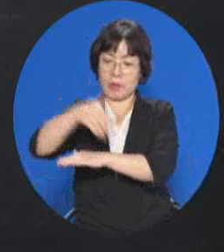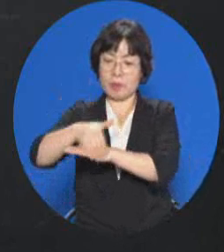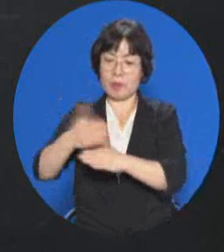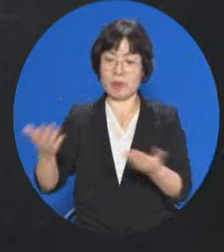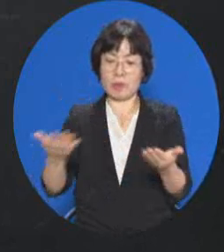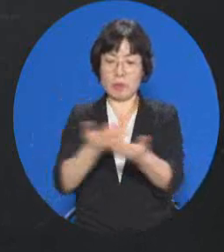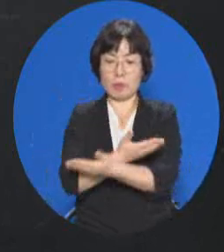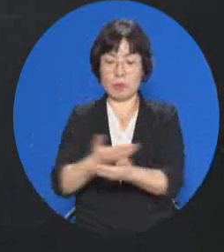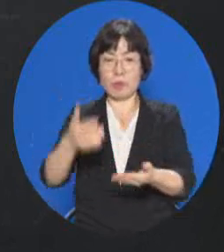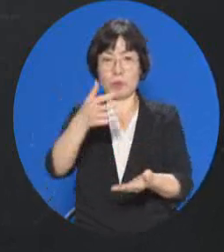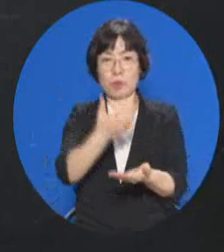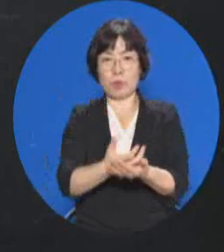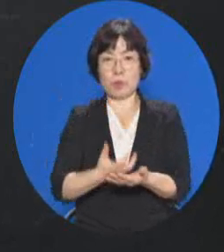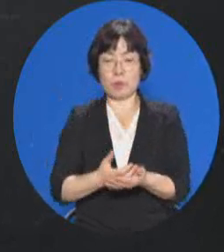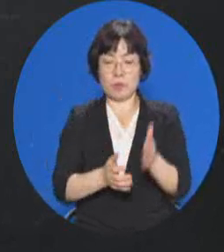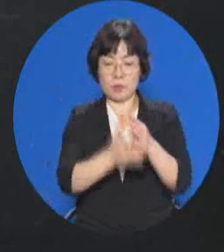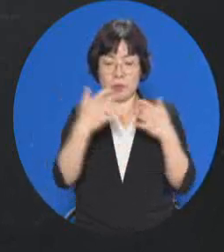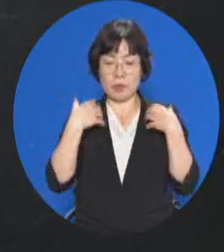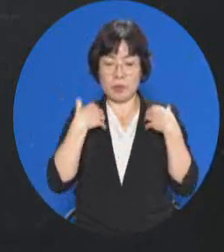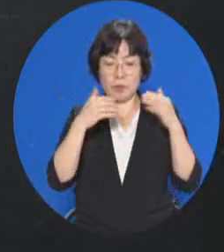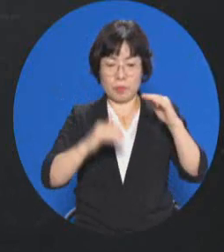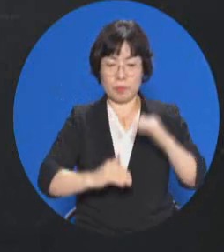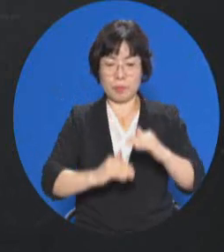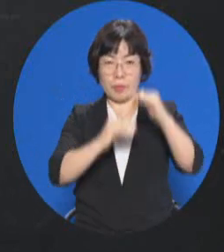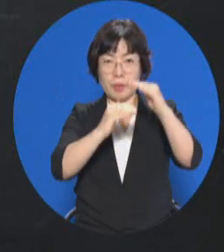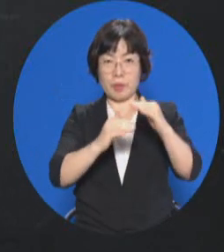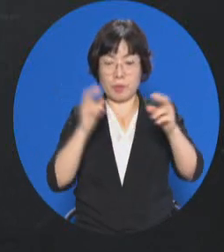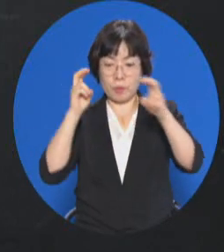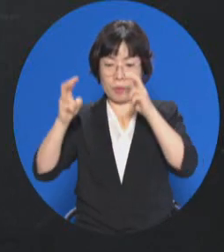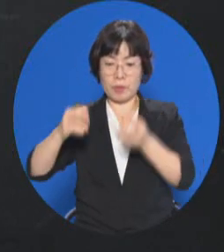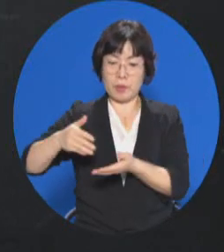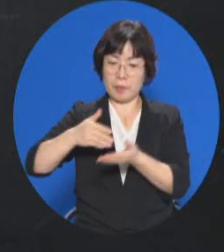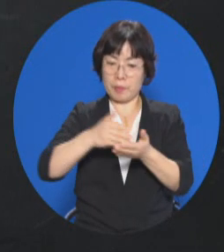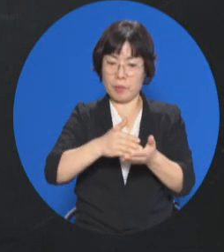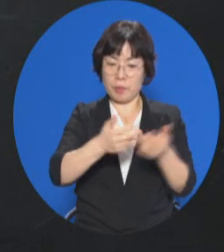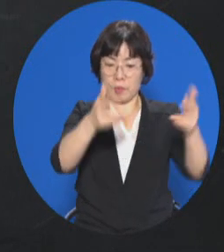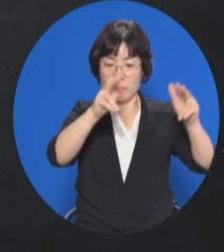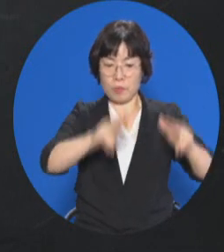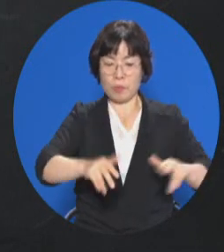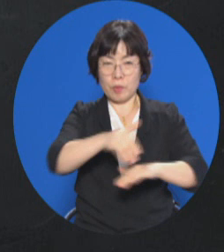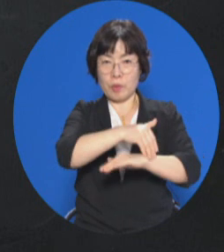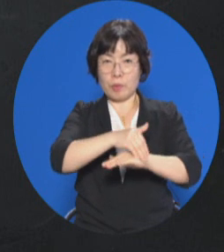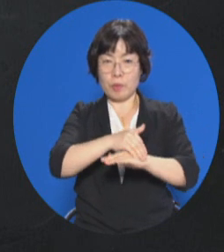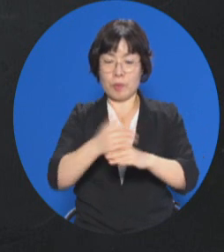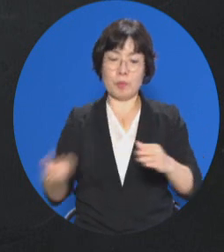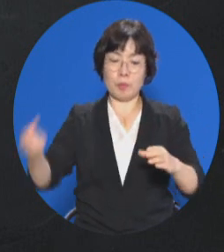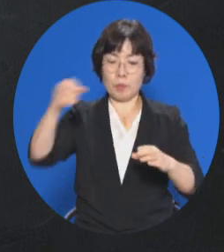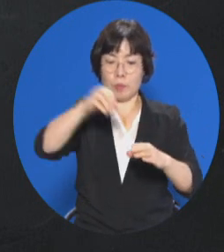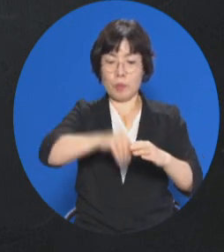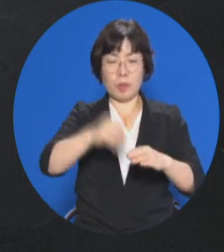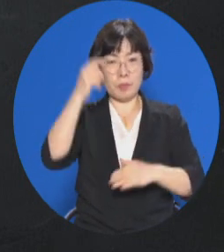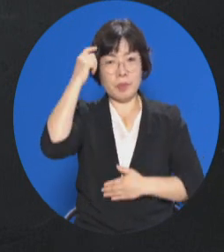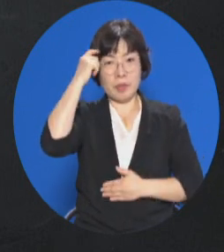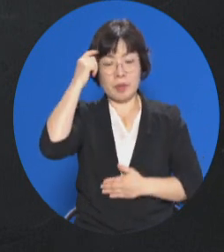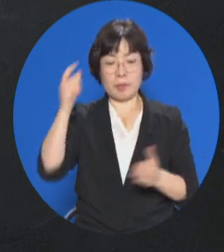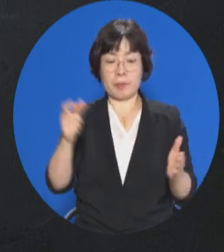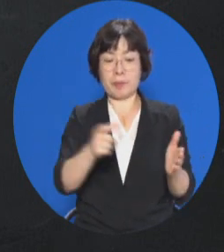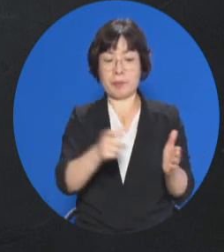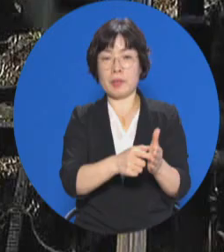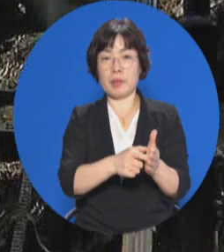공문입니다. 여수시는 절차를 거쳐 업체의 제안을 공원 녹지 기본계획에 반영할 계획이라고 나와